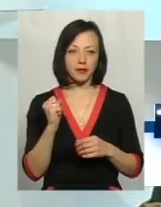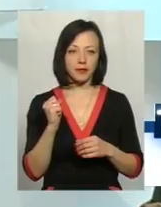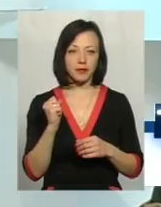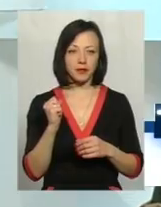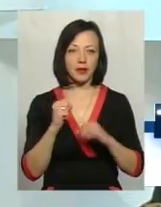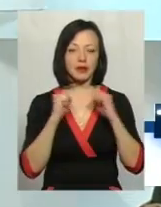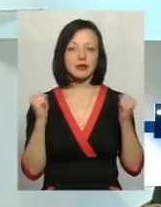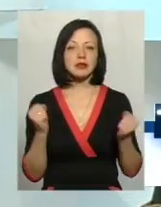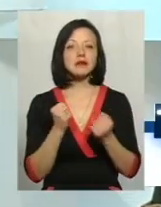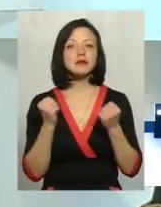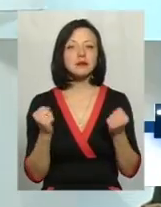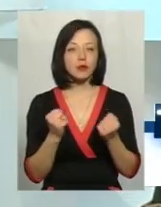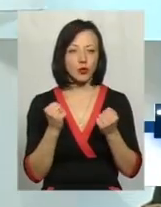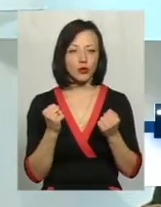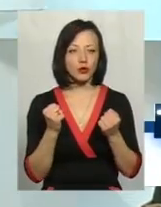Зимою